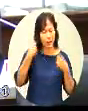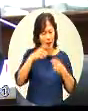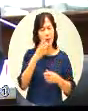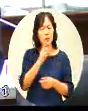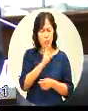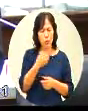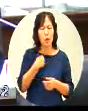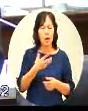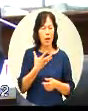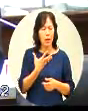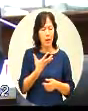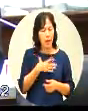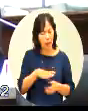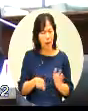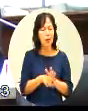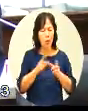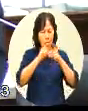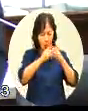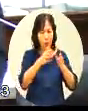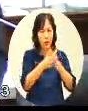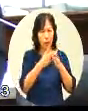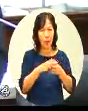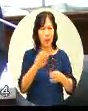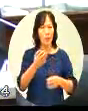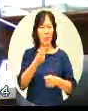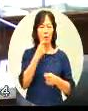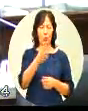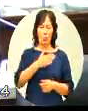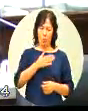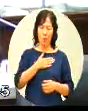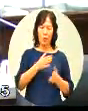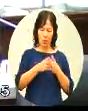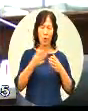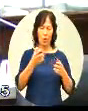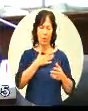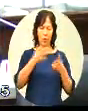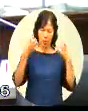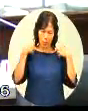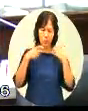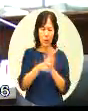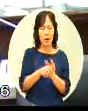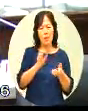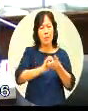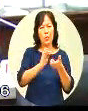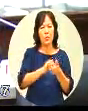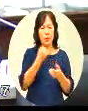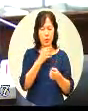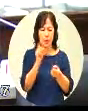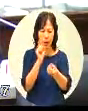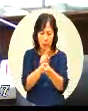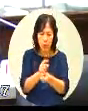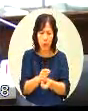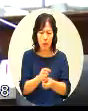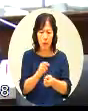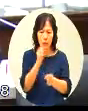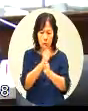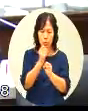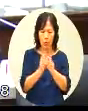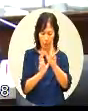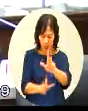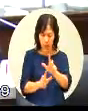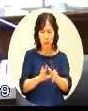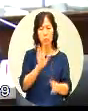我来反映，这点单点那个怕雷哈，有时候不见得就能够兑现。所以我想说，这个